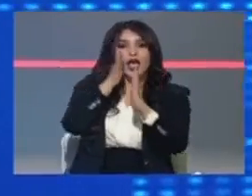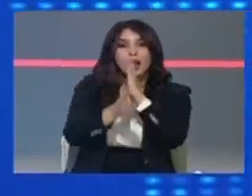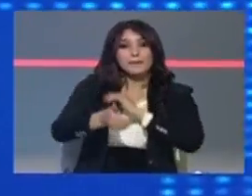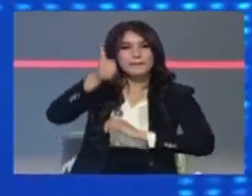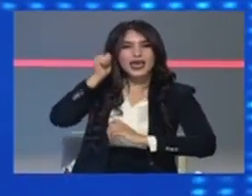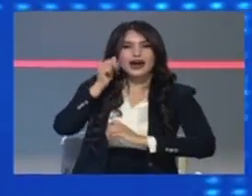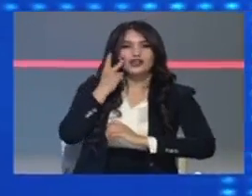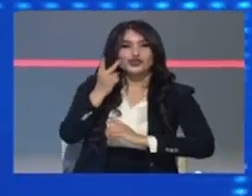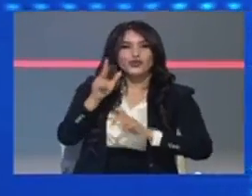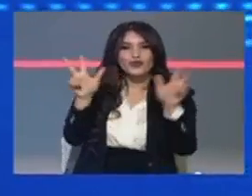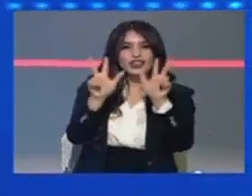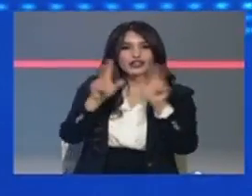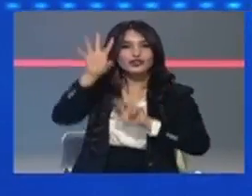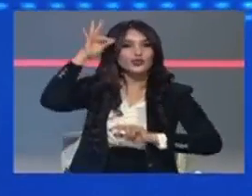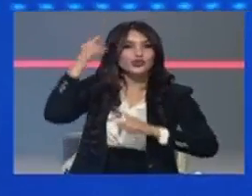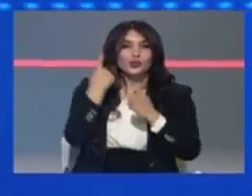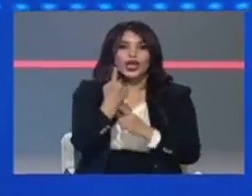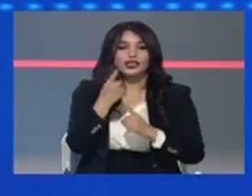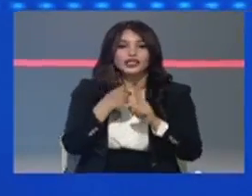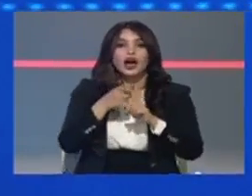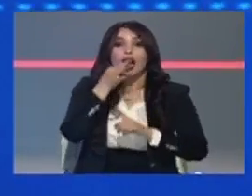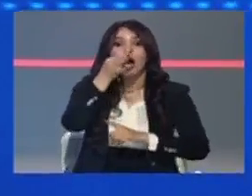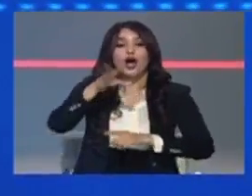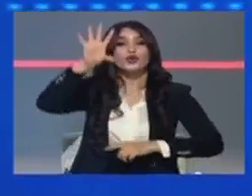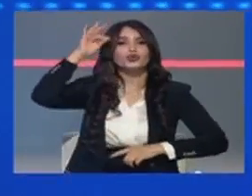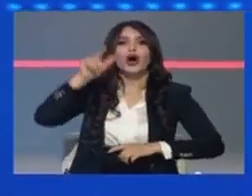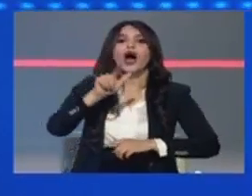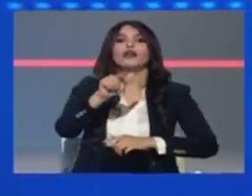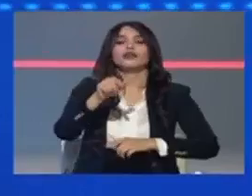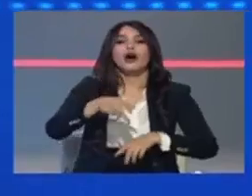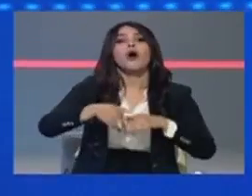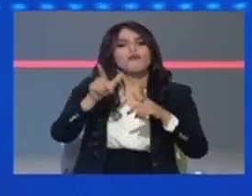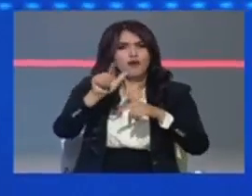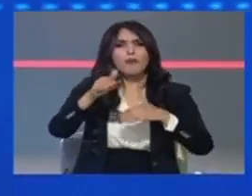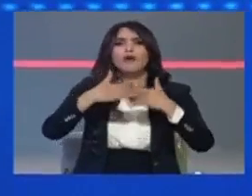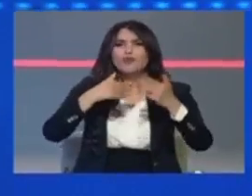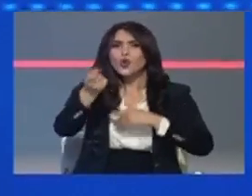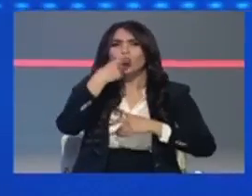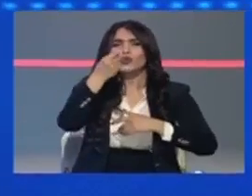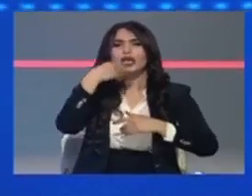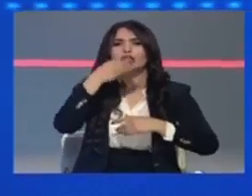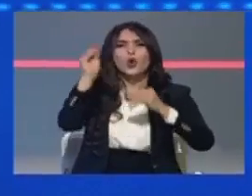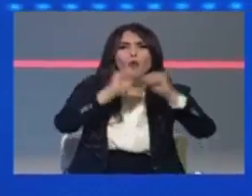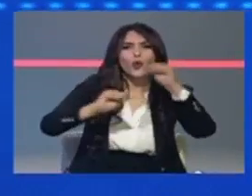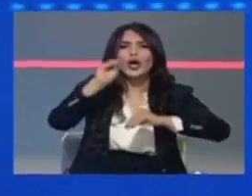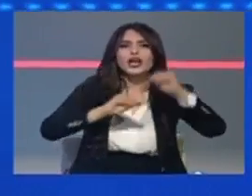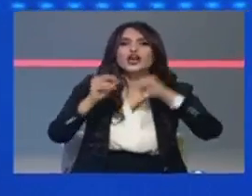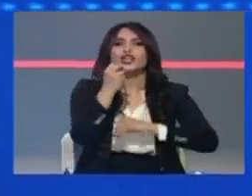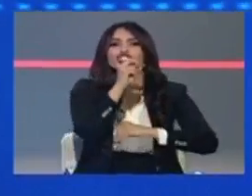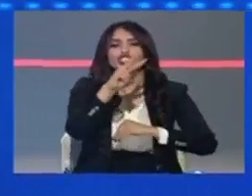أمس على القناة الوطنية الأولى، قال إن تونس لها ما يكفي من أدوية لعلاج نحو 20,000